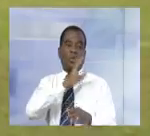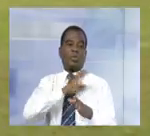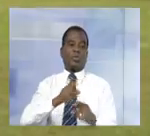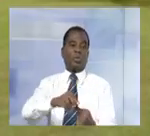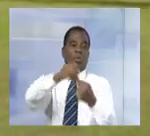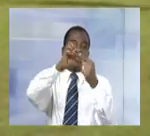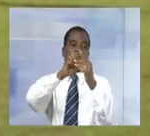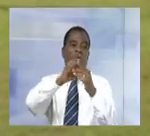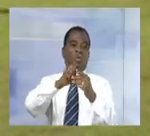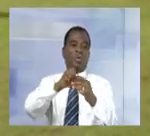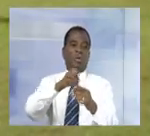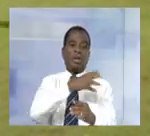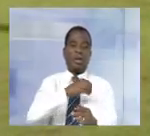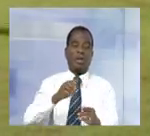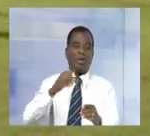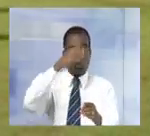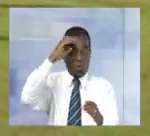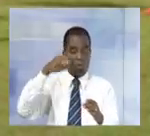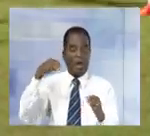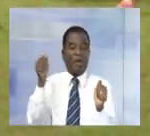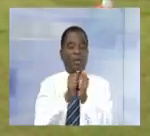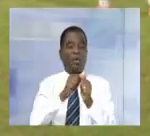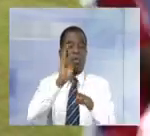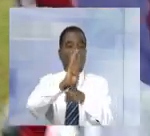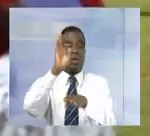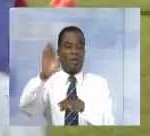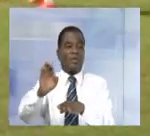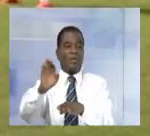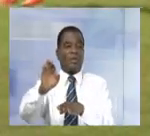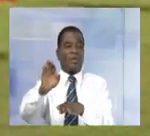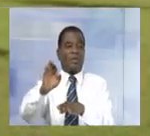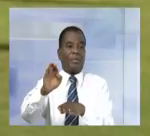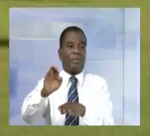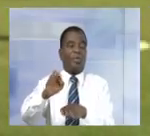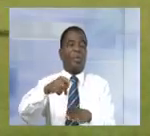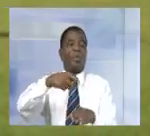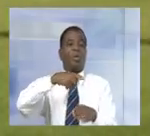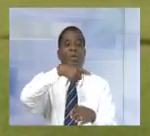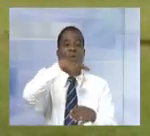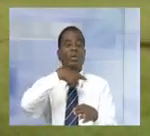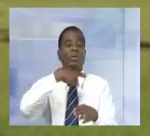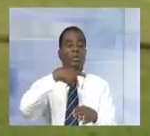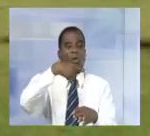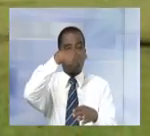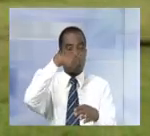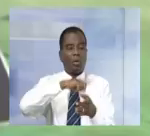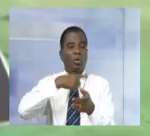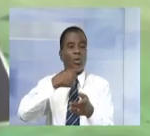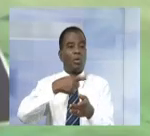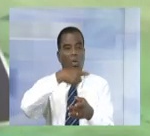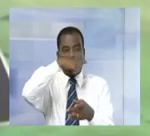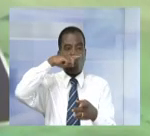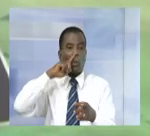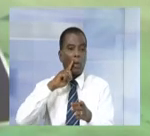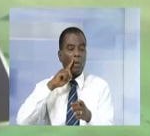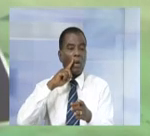exemplaire. Le Congo sera opposé au Burkina Faso, finaliste de la dernière édition, au Gabon, qui a été l'un des premiers pays à décrocher son billet